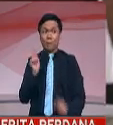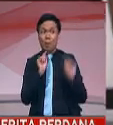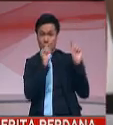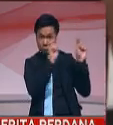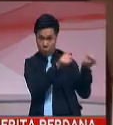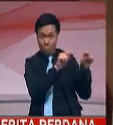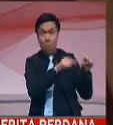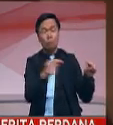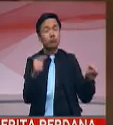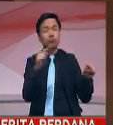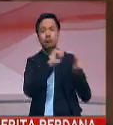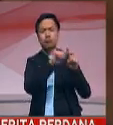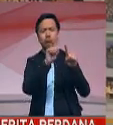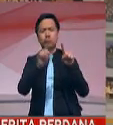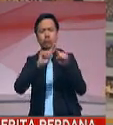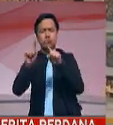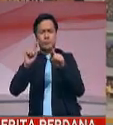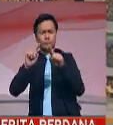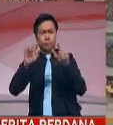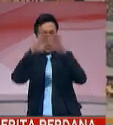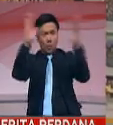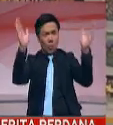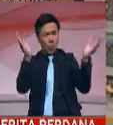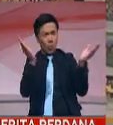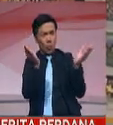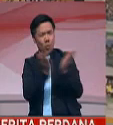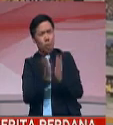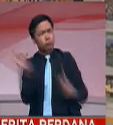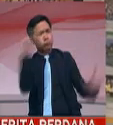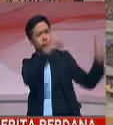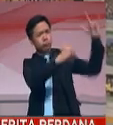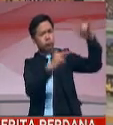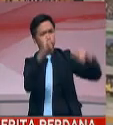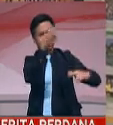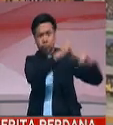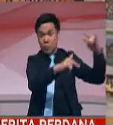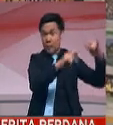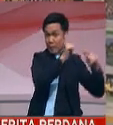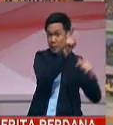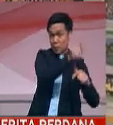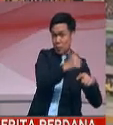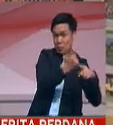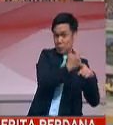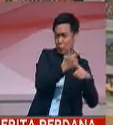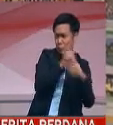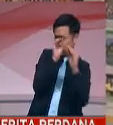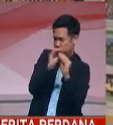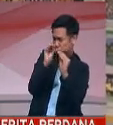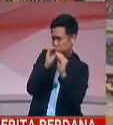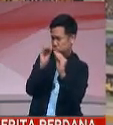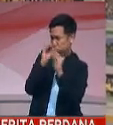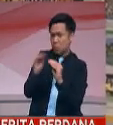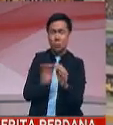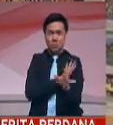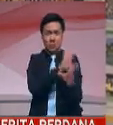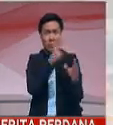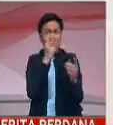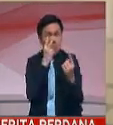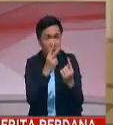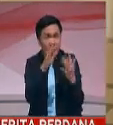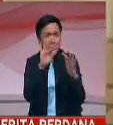intensif oleh jurulatih yang memegang lesen kejurulatihan UEFA serta berpeluang untuk menentang pasukan Akademi Real Madrid dan